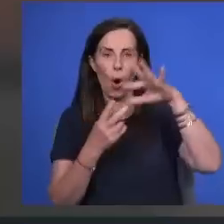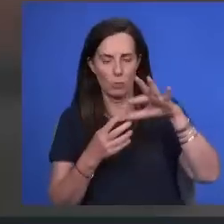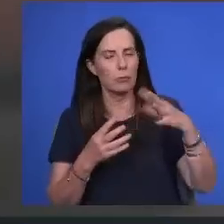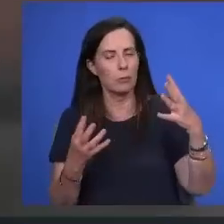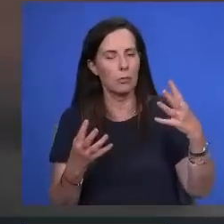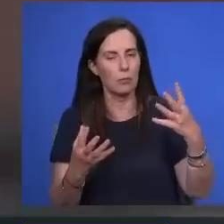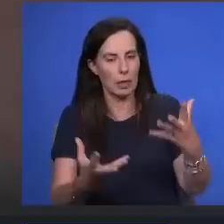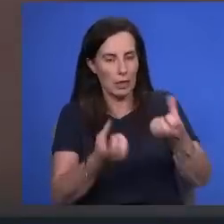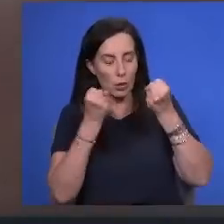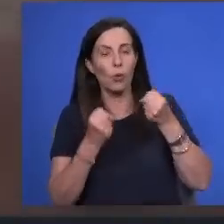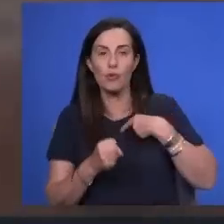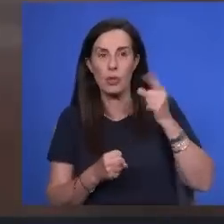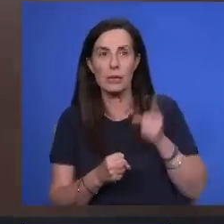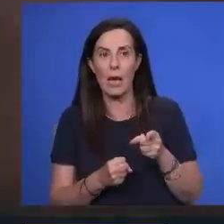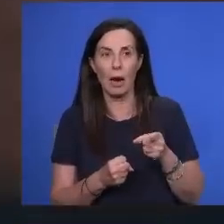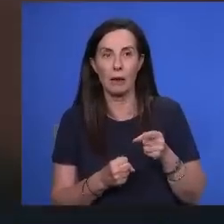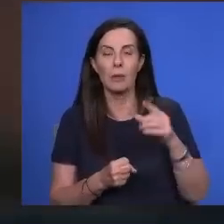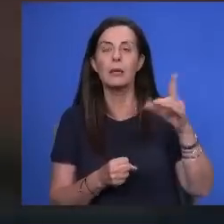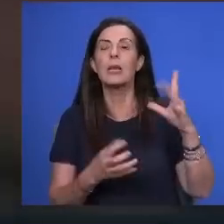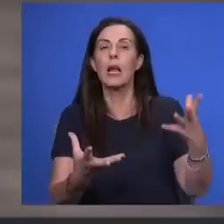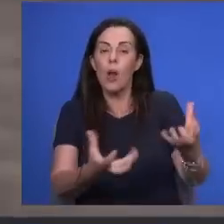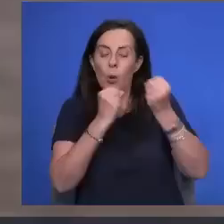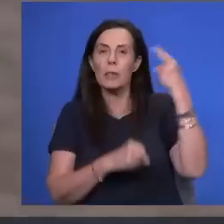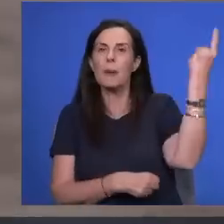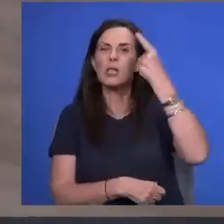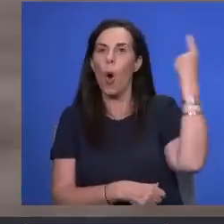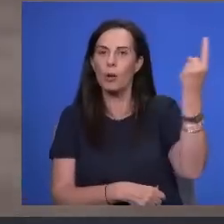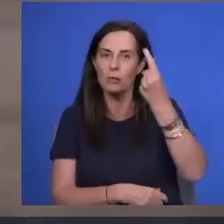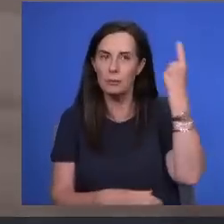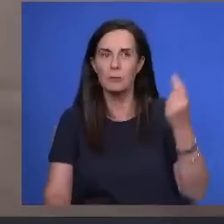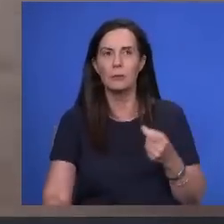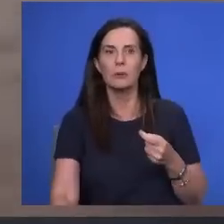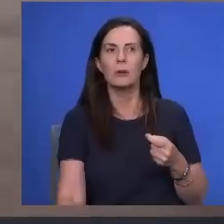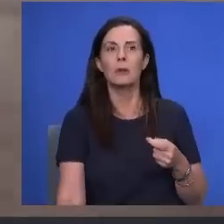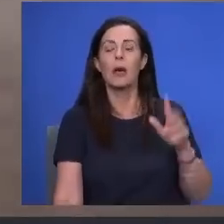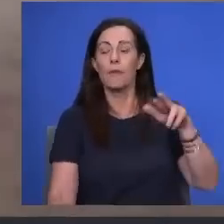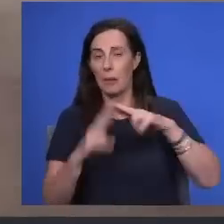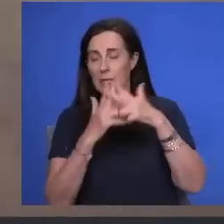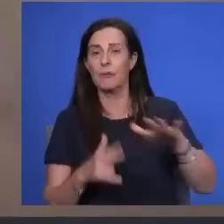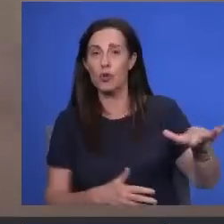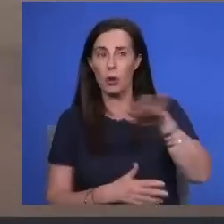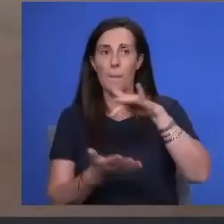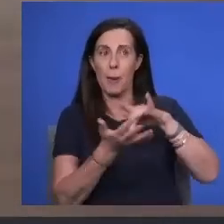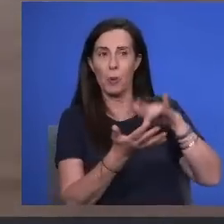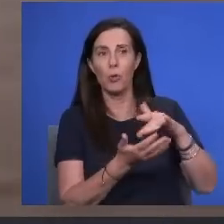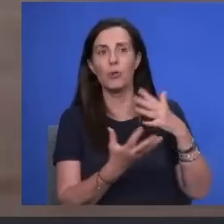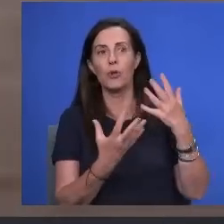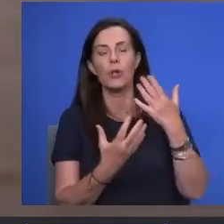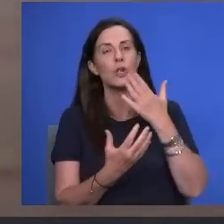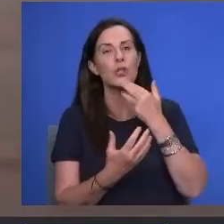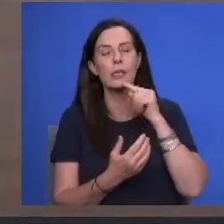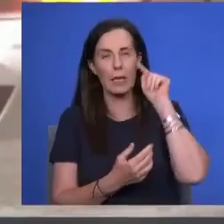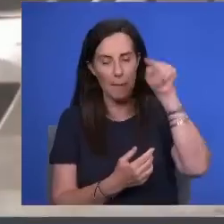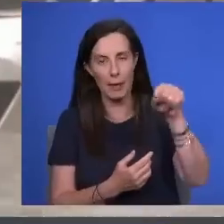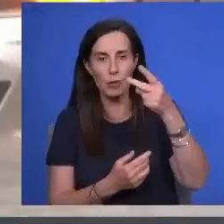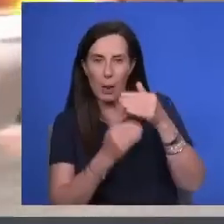יותר, שידרשו ככל הנראה חילוצים מוסקים וצוותי שטח במקומות שהישראלים טיפה יותר